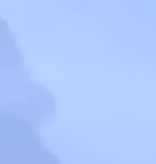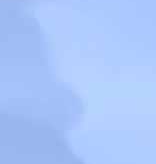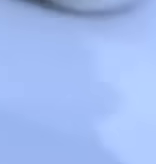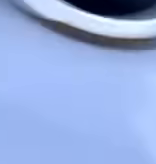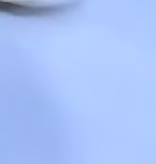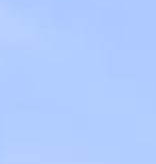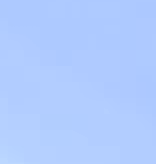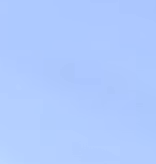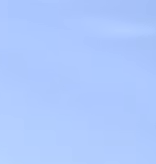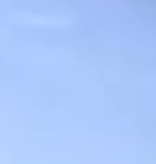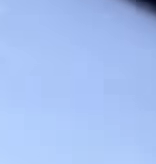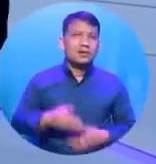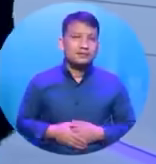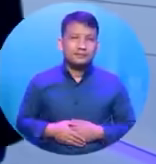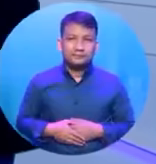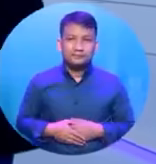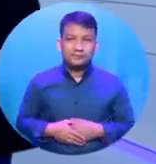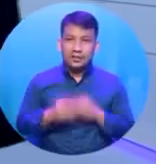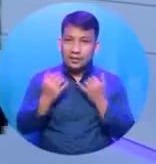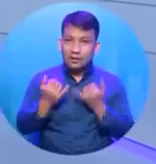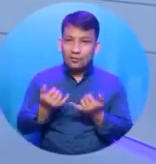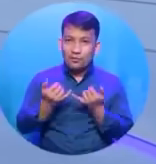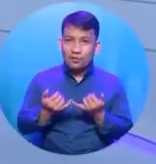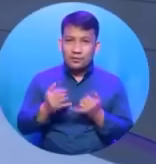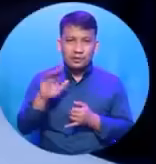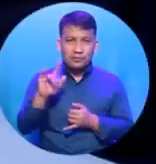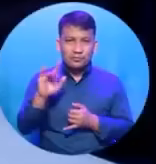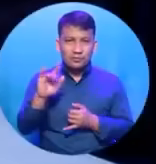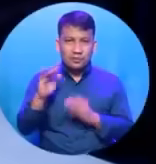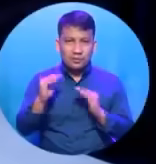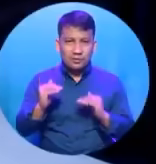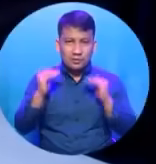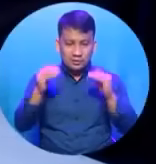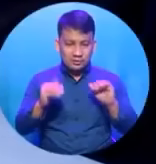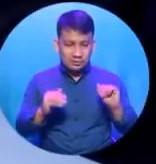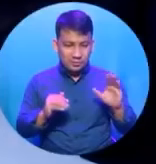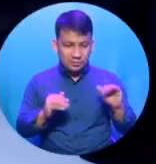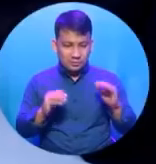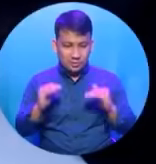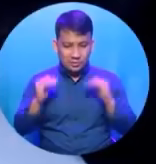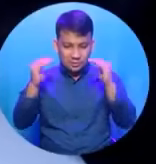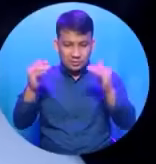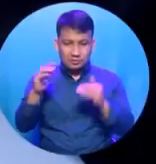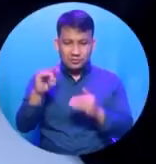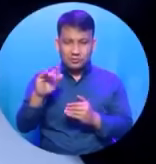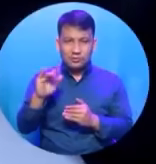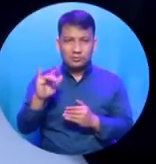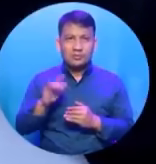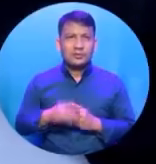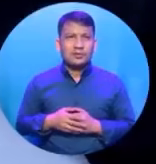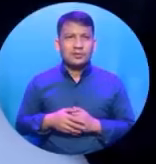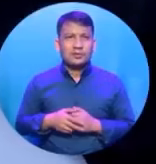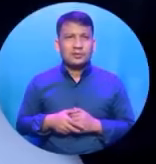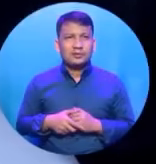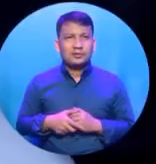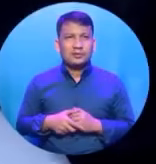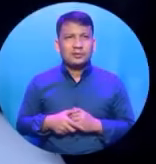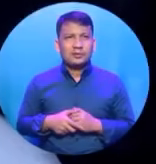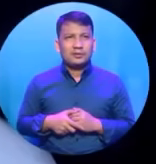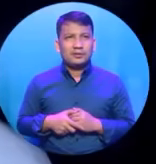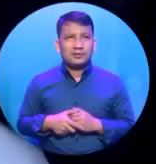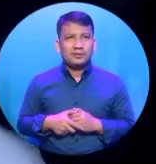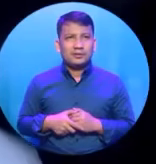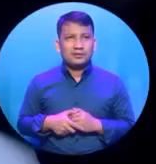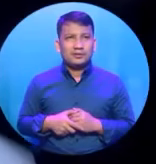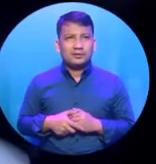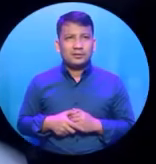Eto na, bigay na ng tulong. Ngayon, 25. Level up tayo from 15. Tataasan natin 25. Ganda-ganda lang kasi